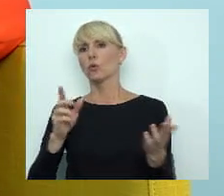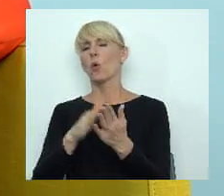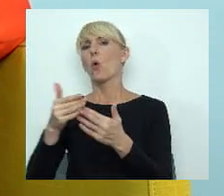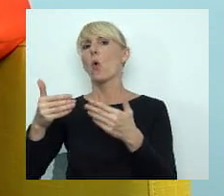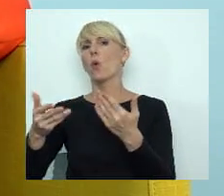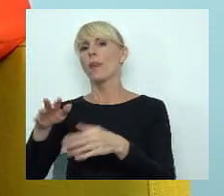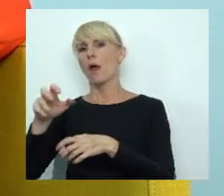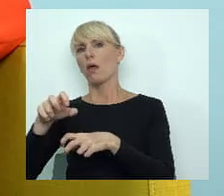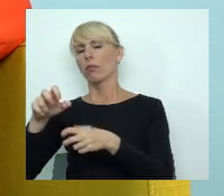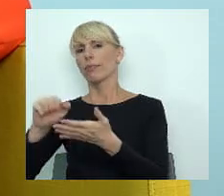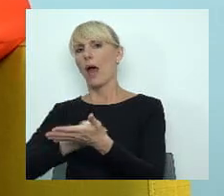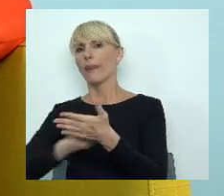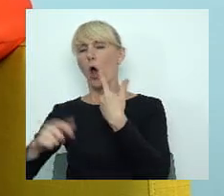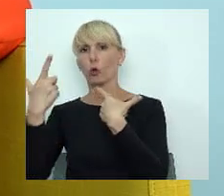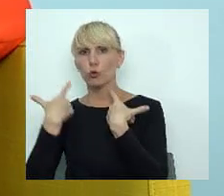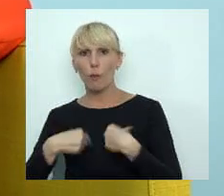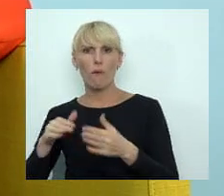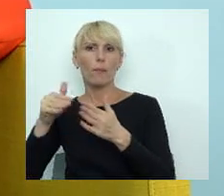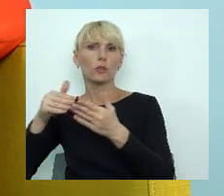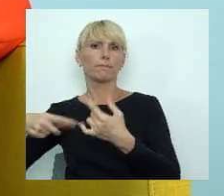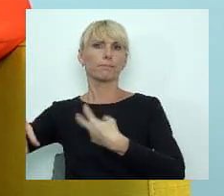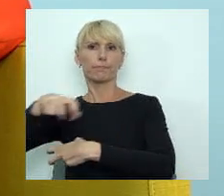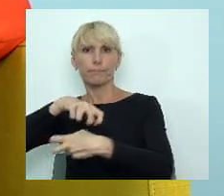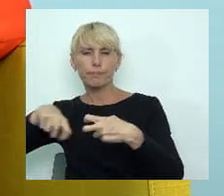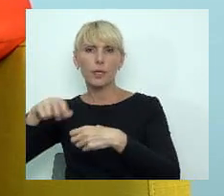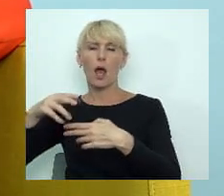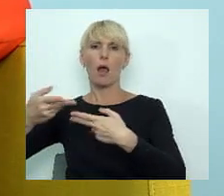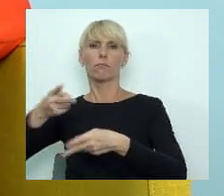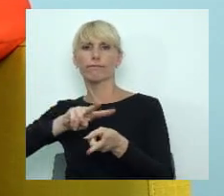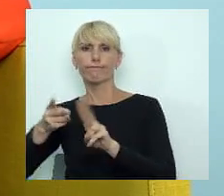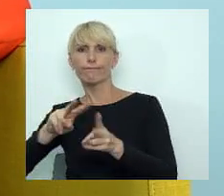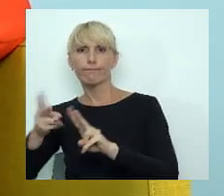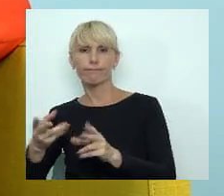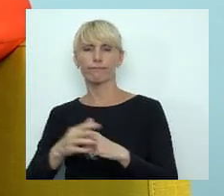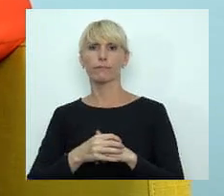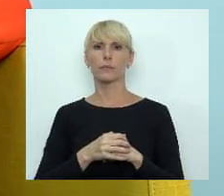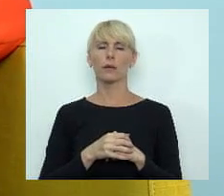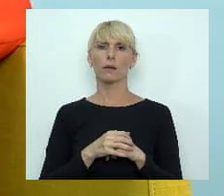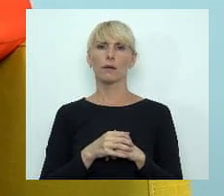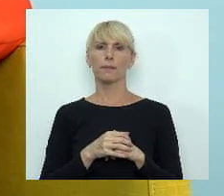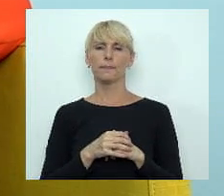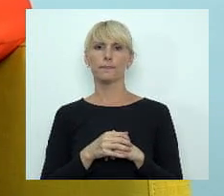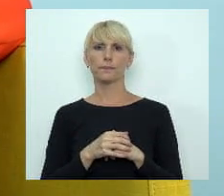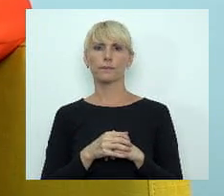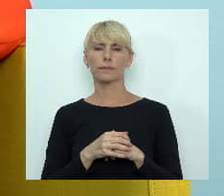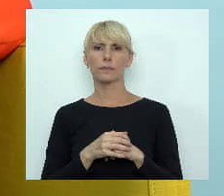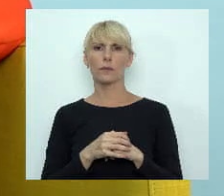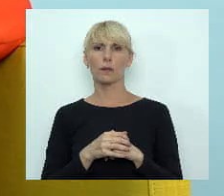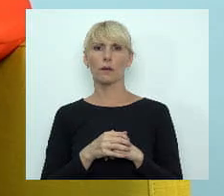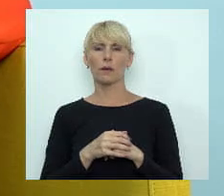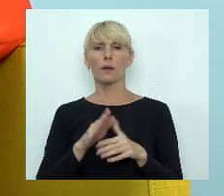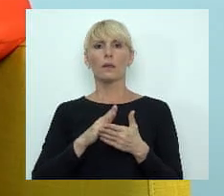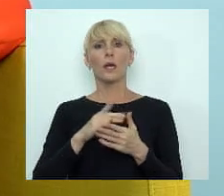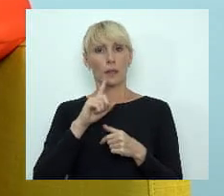wiele różnych rzeczy. Poza tym, jak popatrzymy sobie chociażby na doniesienia prasowe, czy gdzieś na nasze nawyknienie, to prawda jest taka, że bywa, że niekiedy